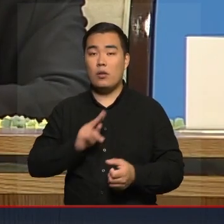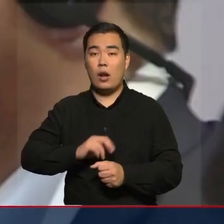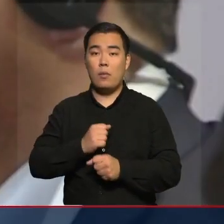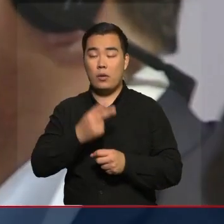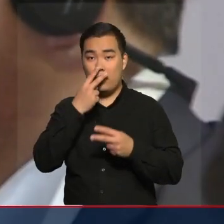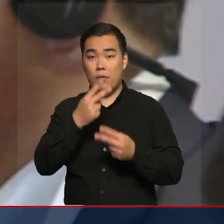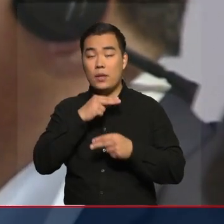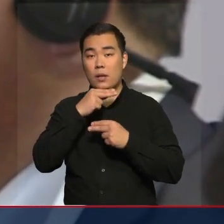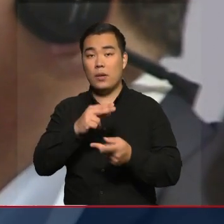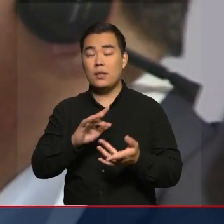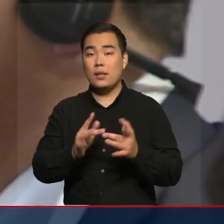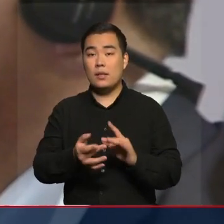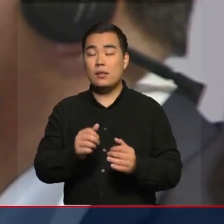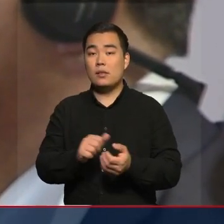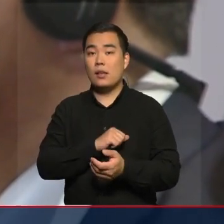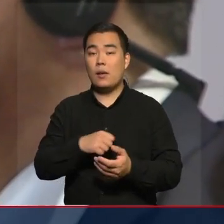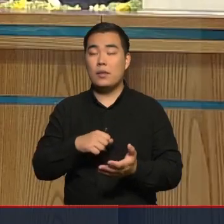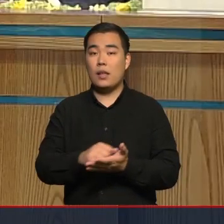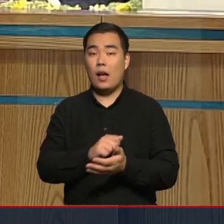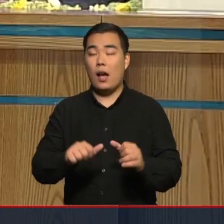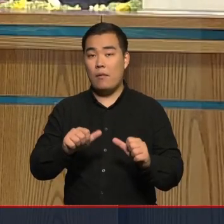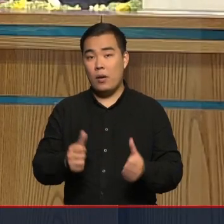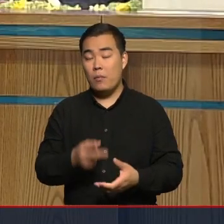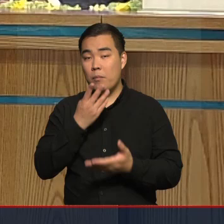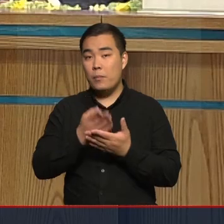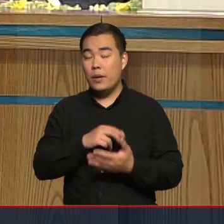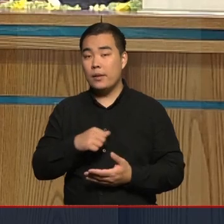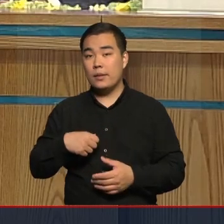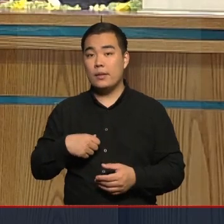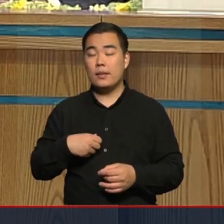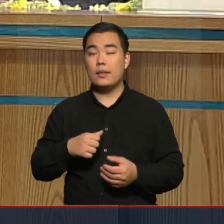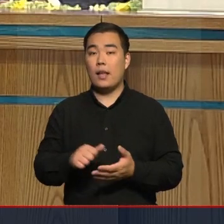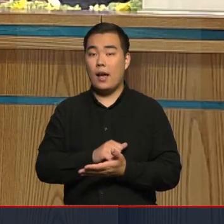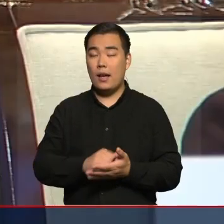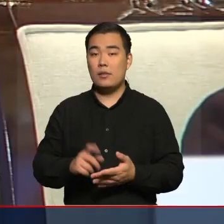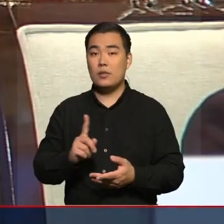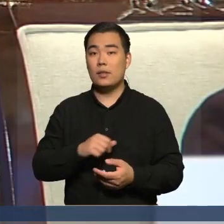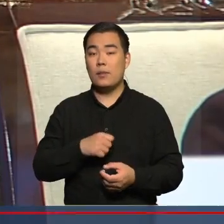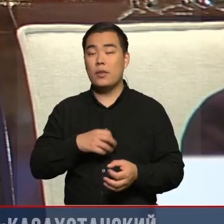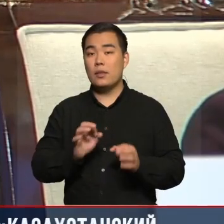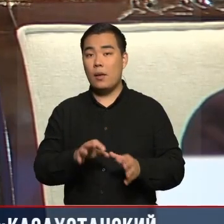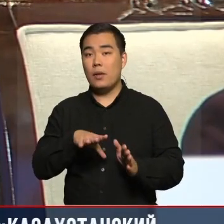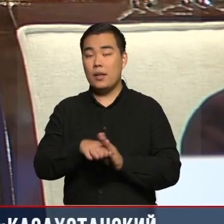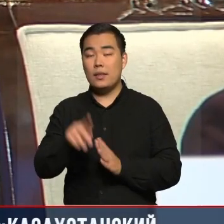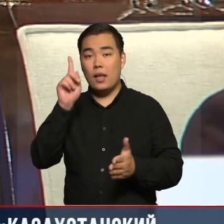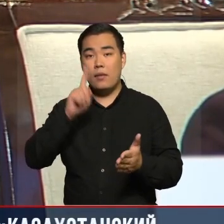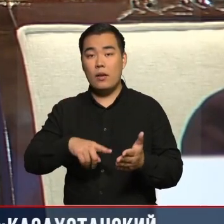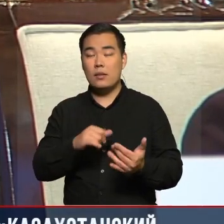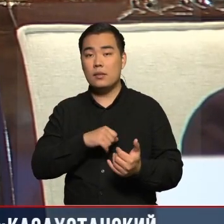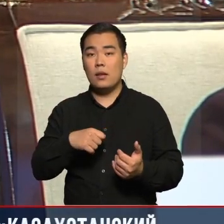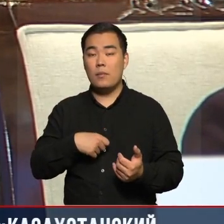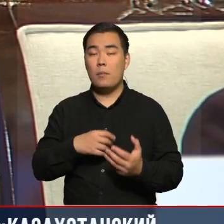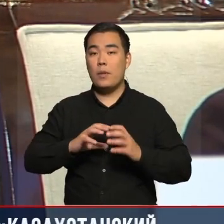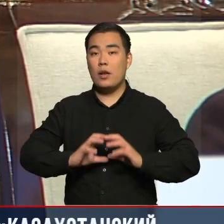регулированием сертифицированных облачных дата сеесом для обработки персональных данных в соответствии с принципами доверенного облака